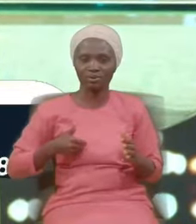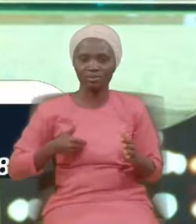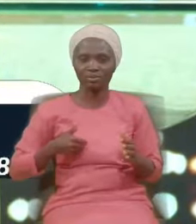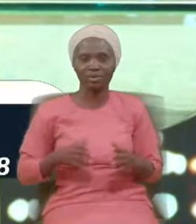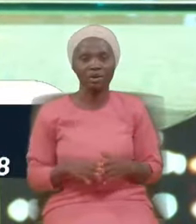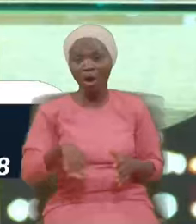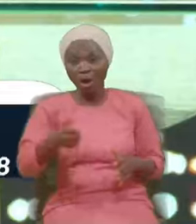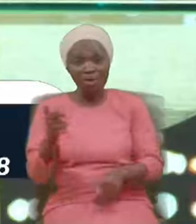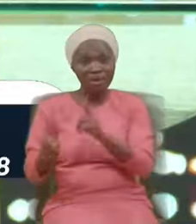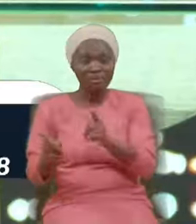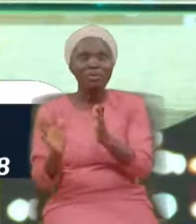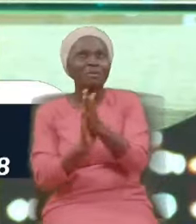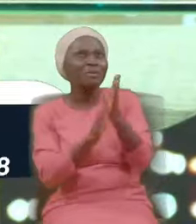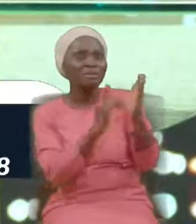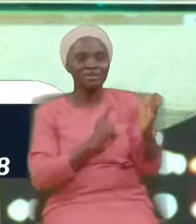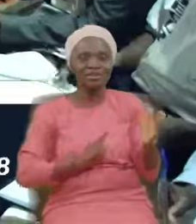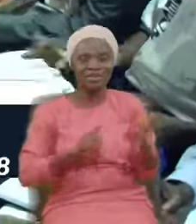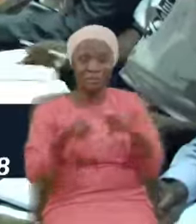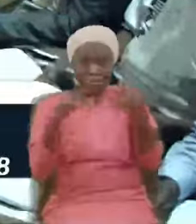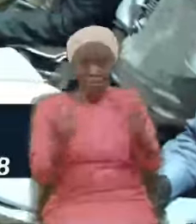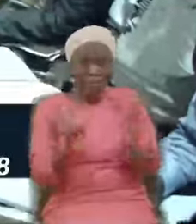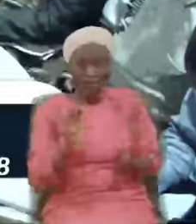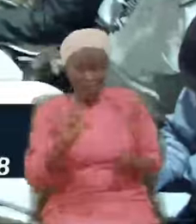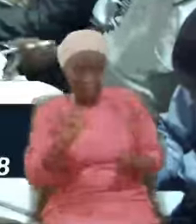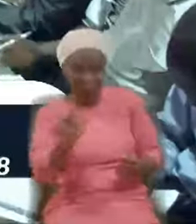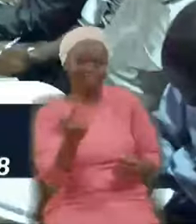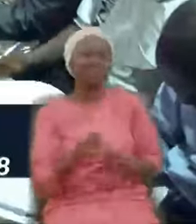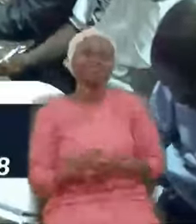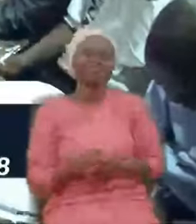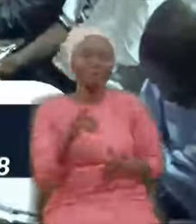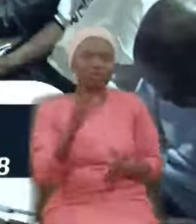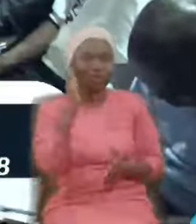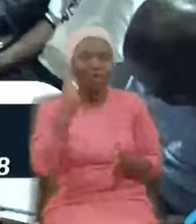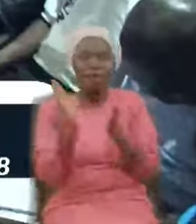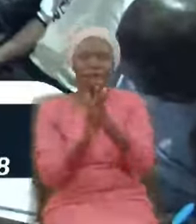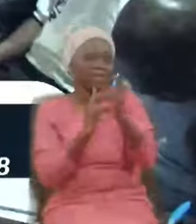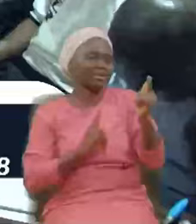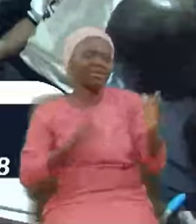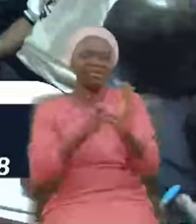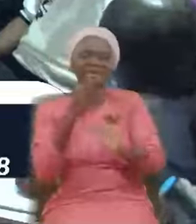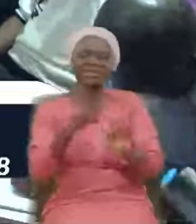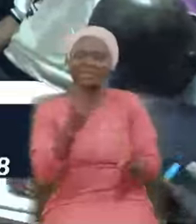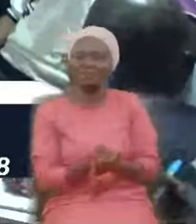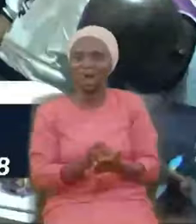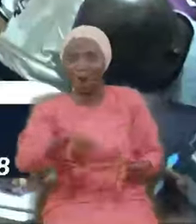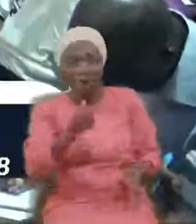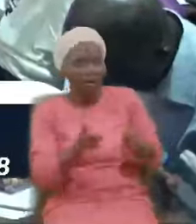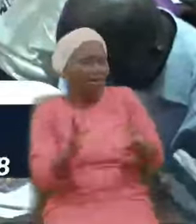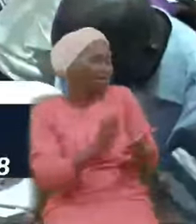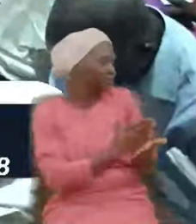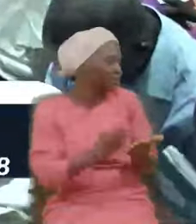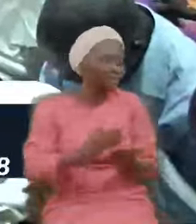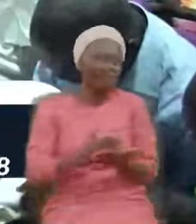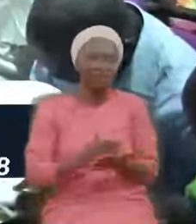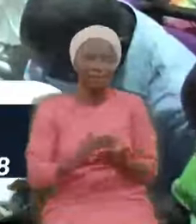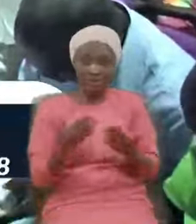et les autres louent le Seigneur, c'est votre tour, vous allez louer le Seigneur. Les autres chantaient, c'est votre tour, vous